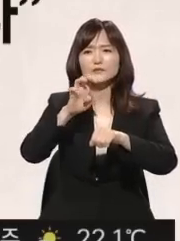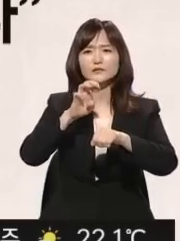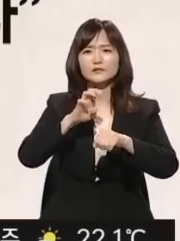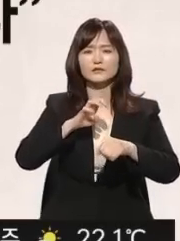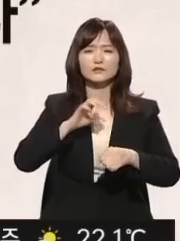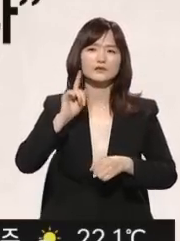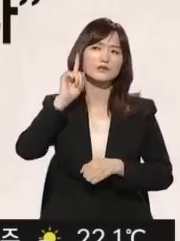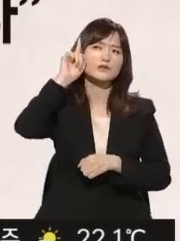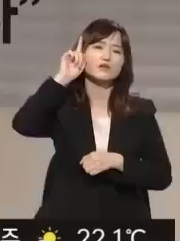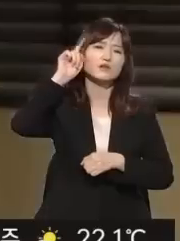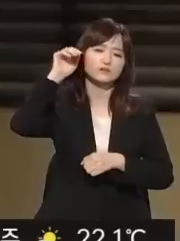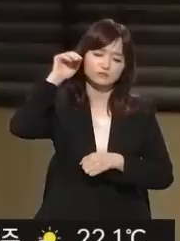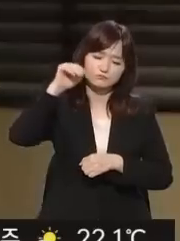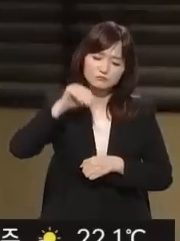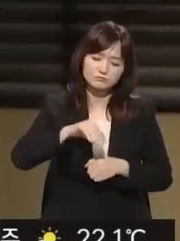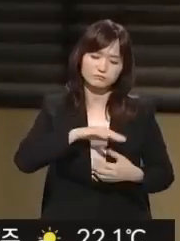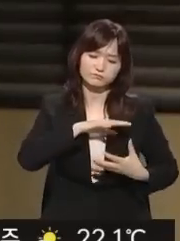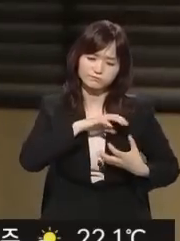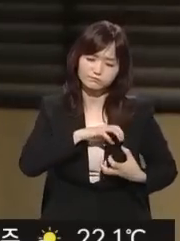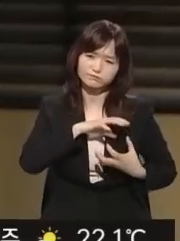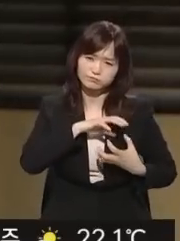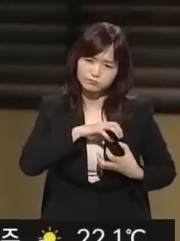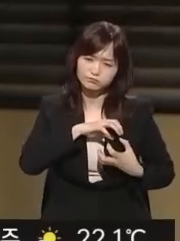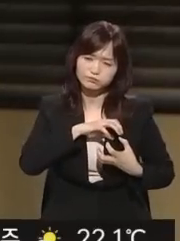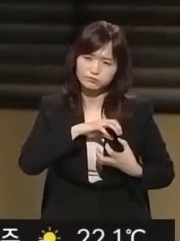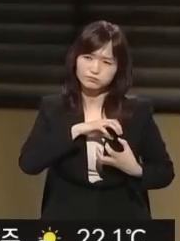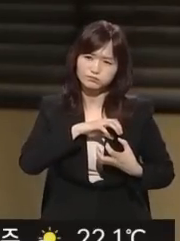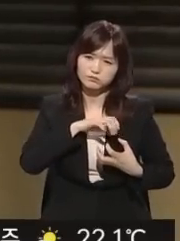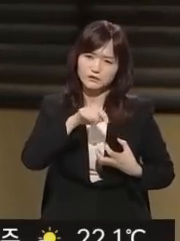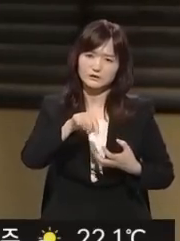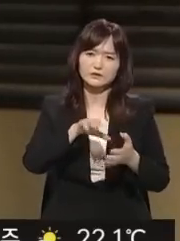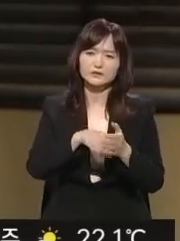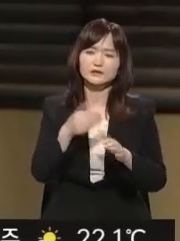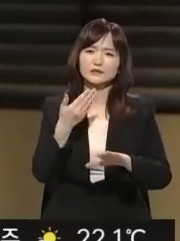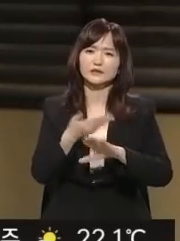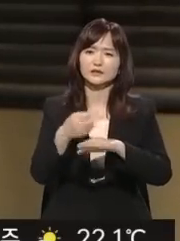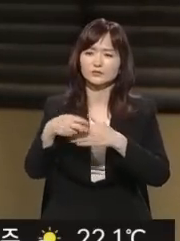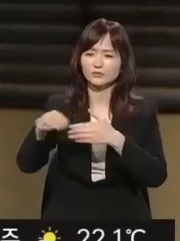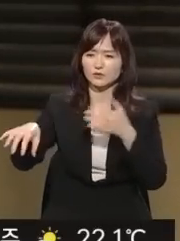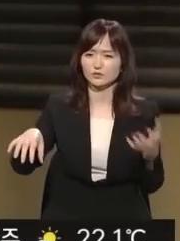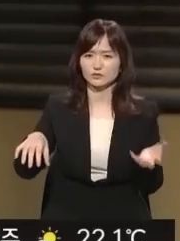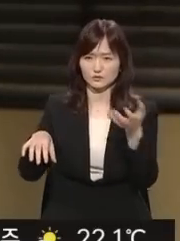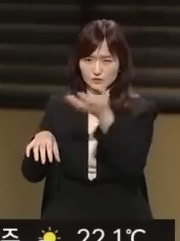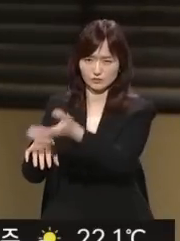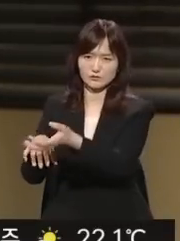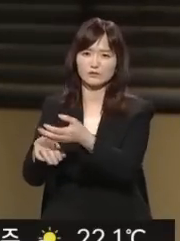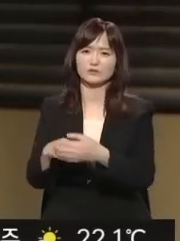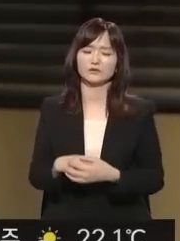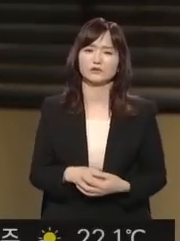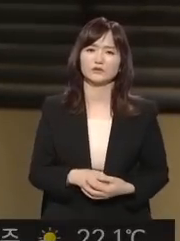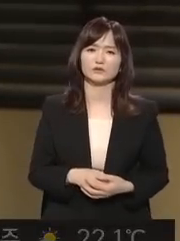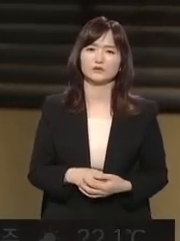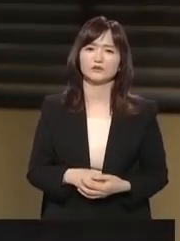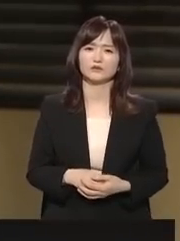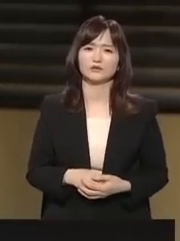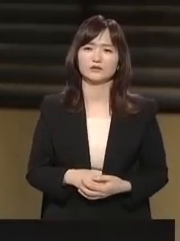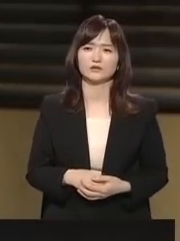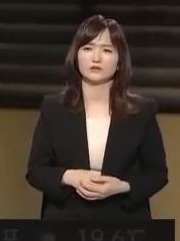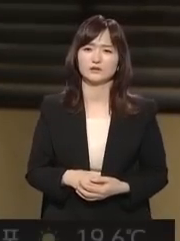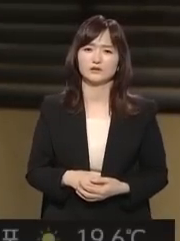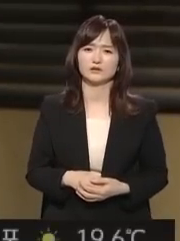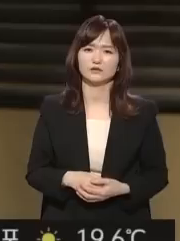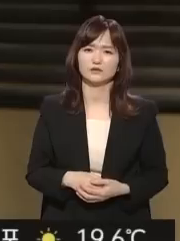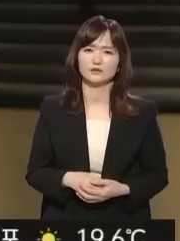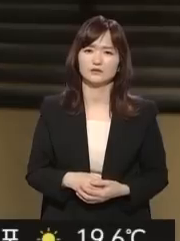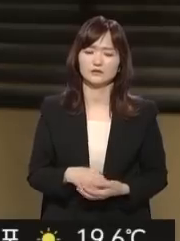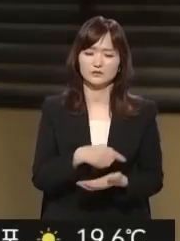실시했고 자궁 적조 수를 종료한 뒤에 그때서야 다른 병원으로 이송을 했었던 그런 사건입니다 그러니까 일단 피해자